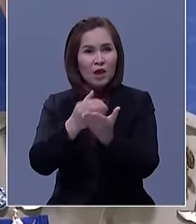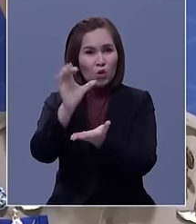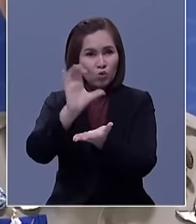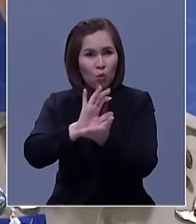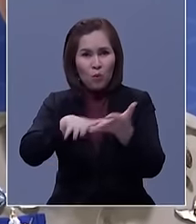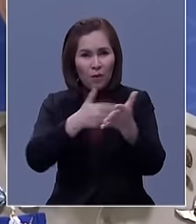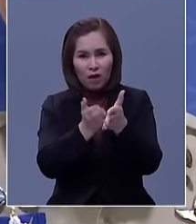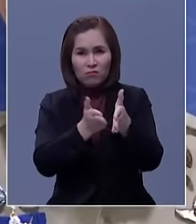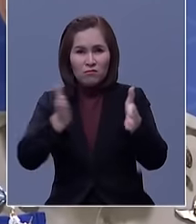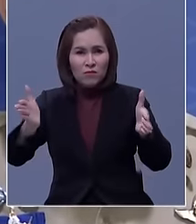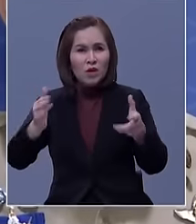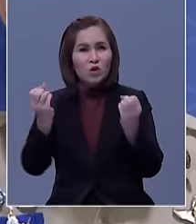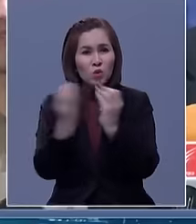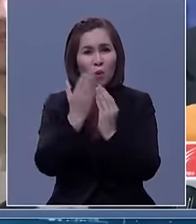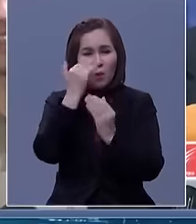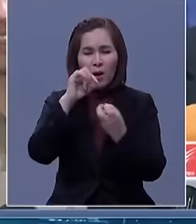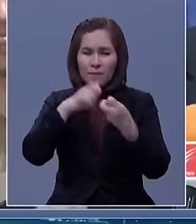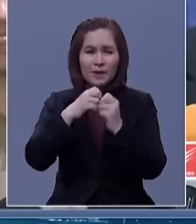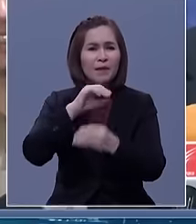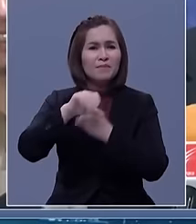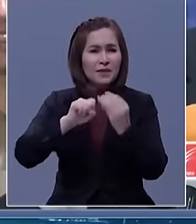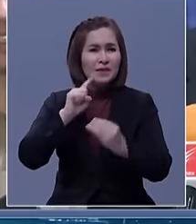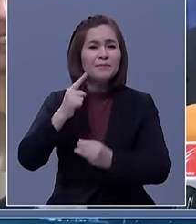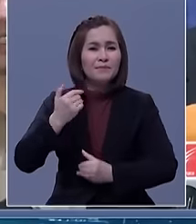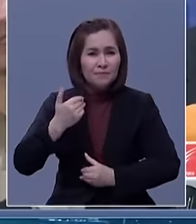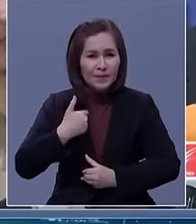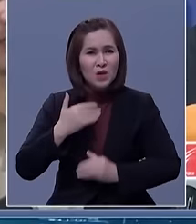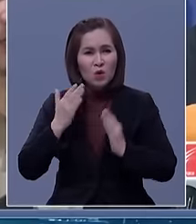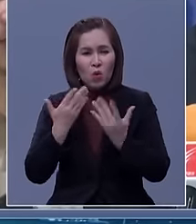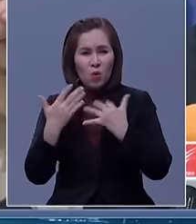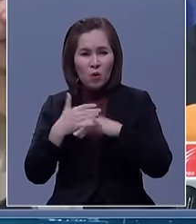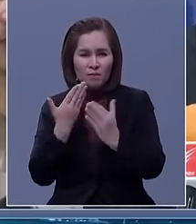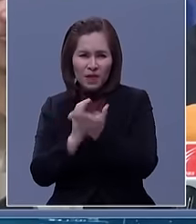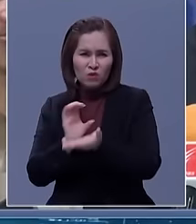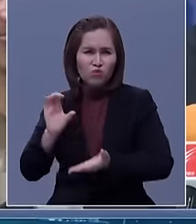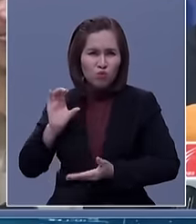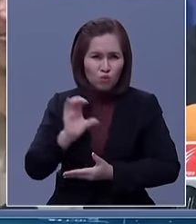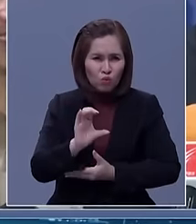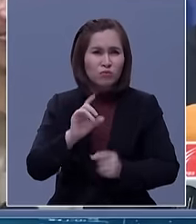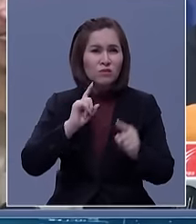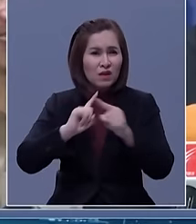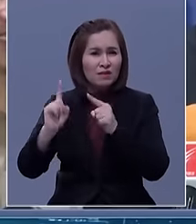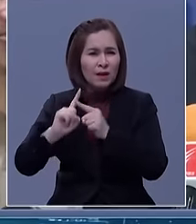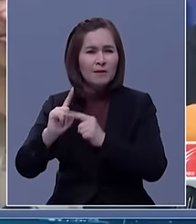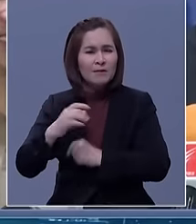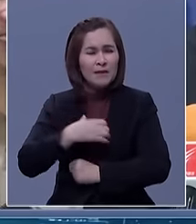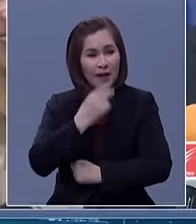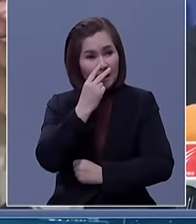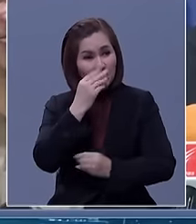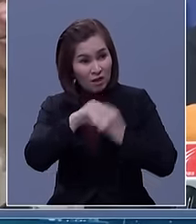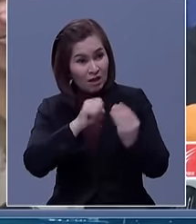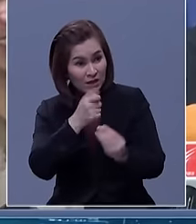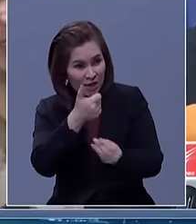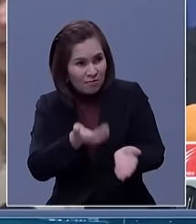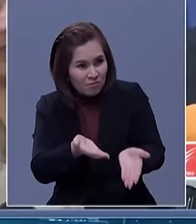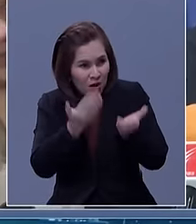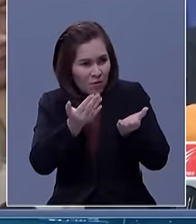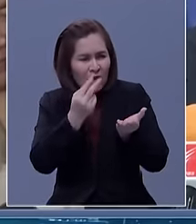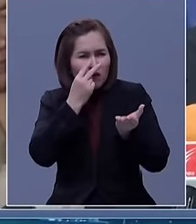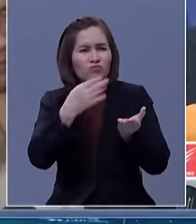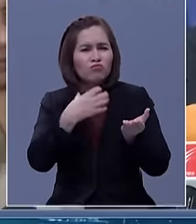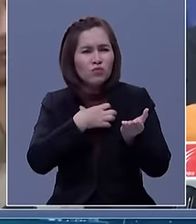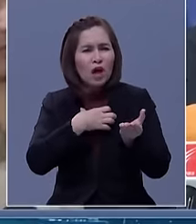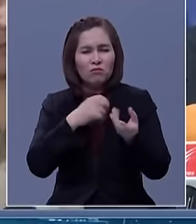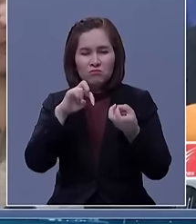ตามไปด้วยเพราะว่าเศรษฐกิจมีปัญหาจะทำให้คนที่มาลงทุนในระยะเขาอยากเห็นเศรษฐกิจที่ดีขึ้นนนะคะ